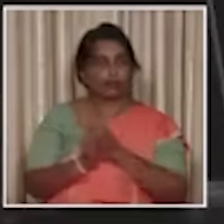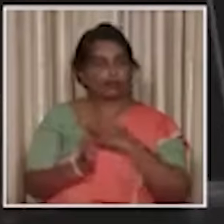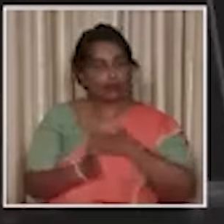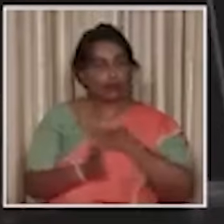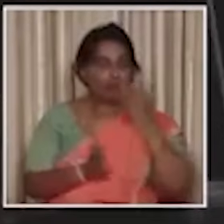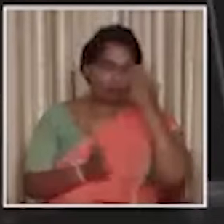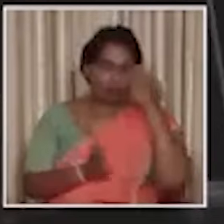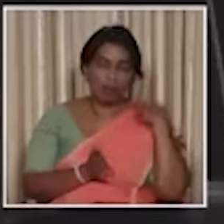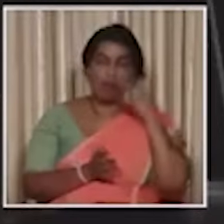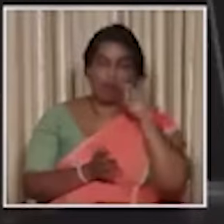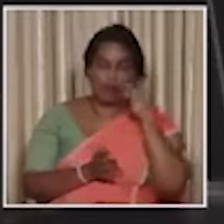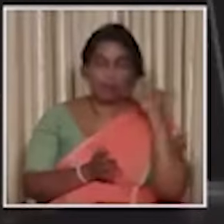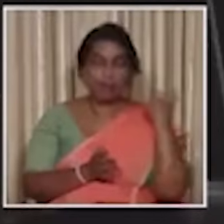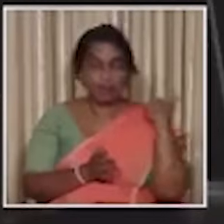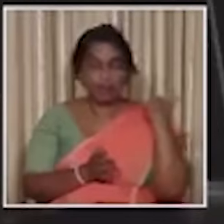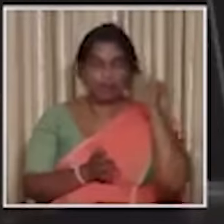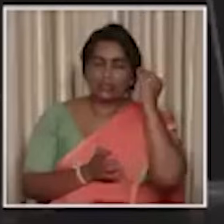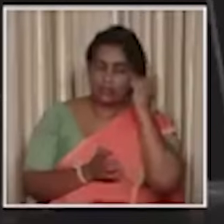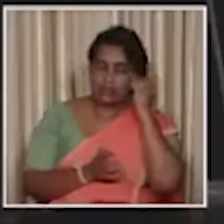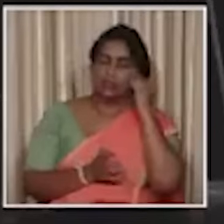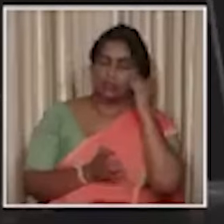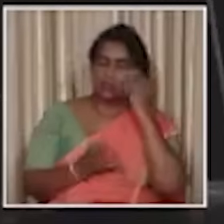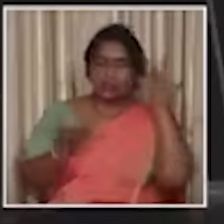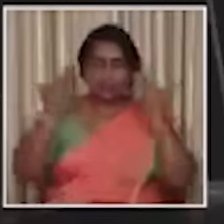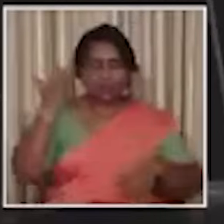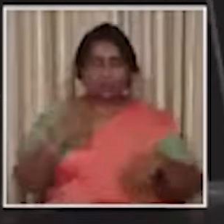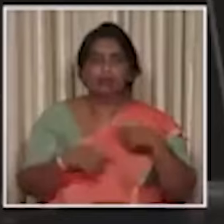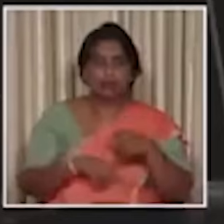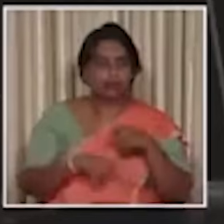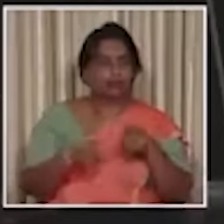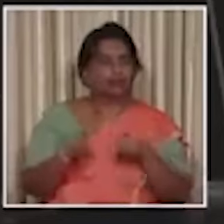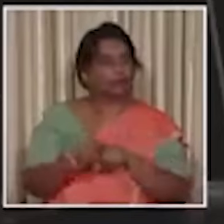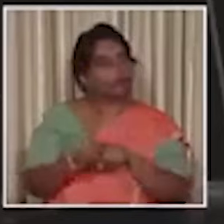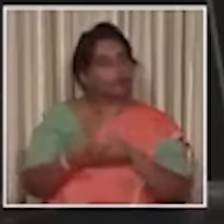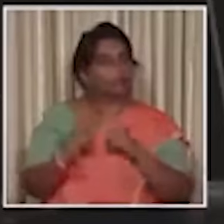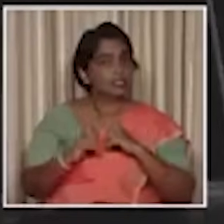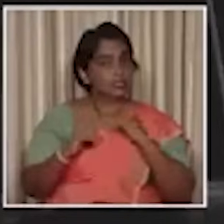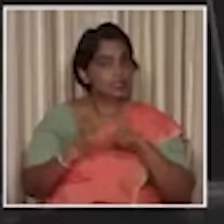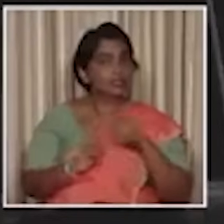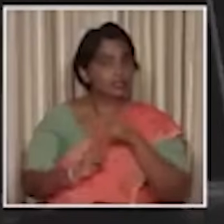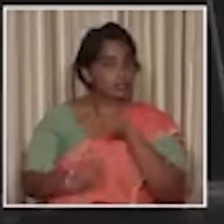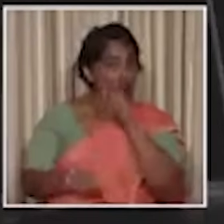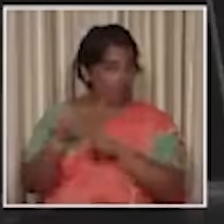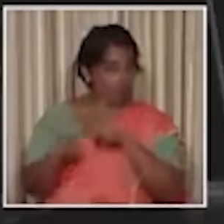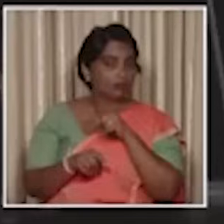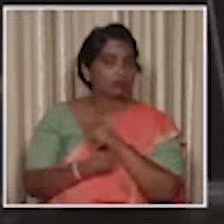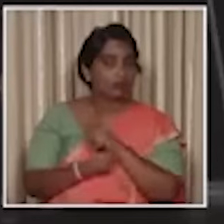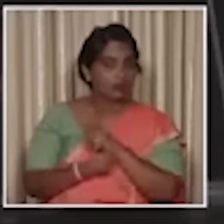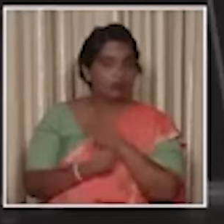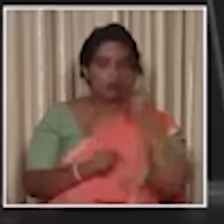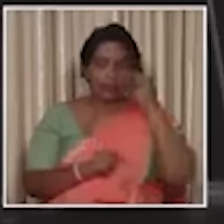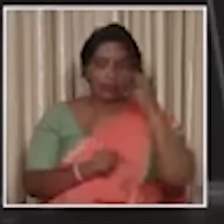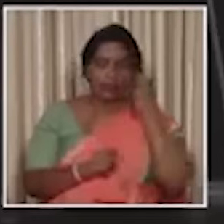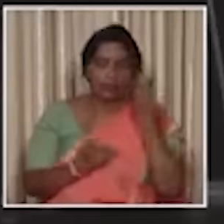இழந்து துயருகின்ற நெஞ்சம் எவ்வாறு இருக்கும் என்பதை உணர தலைப்படாத அதிகார கரங்கள் அடிப்படை